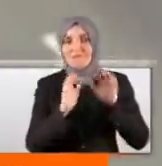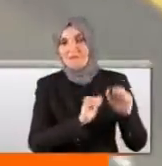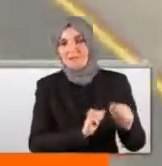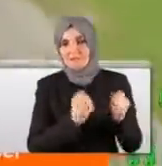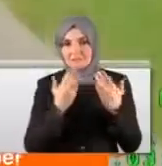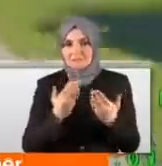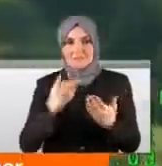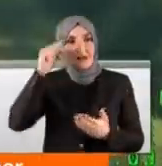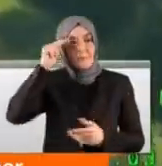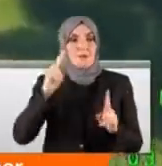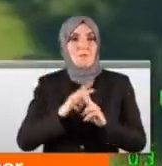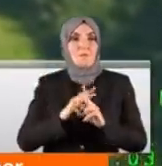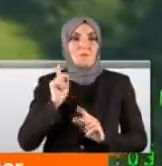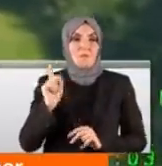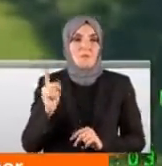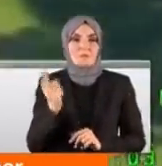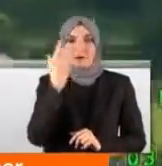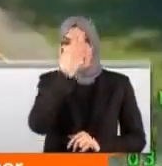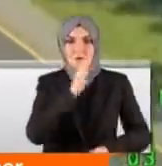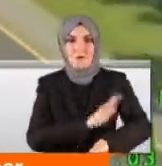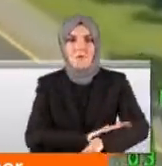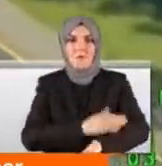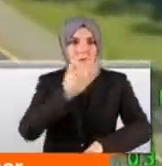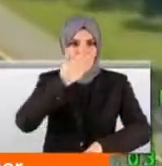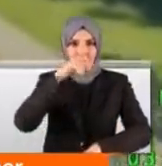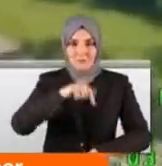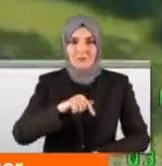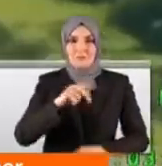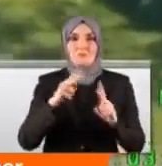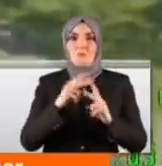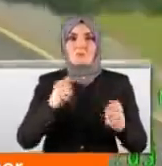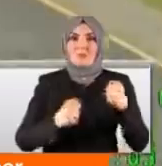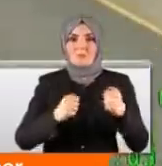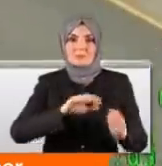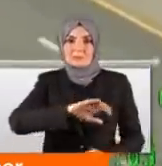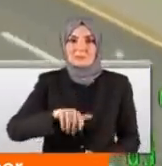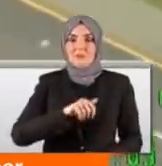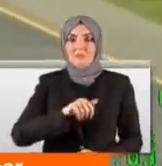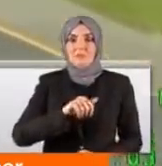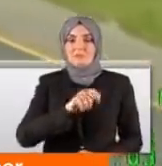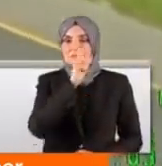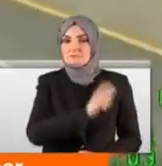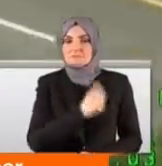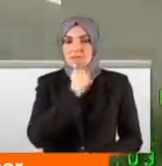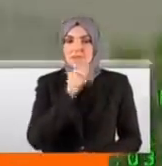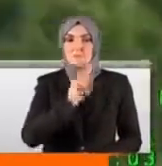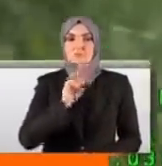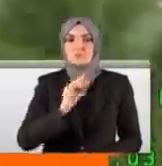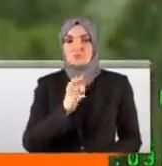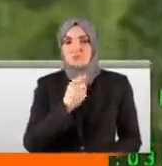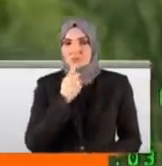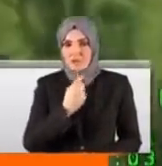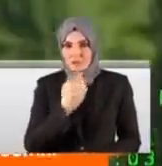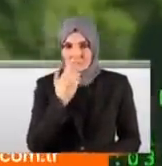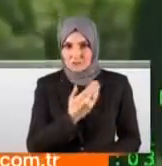Amerikan polisi bir karakolun önünden polis otosu çalan 33 yaşındaki seviyor komiksin peşindeydi sıkı takibin ilk